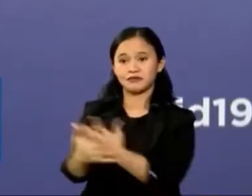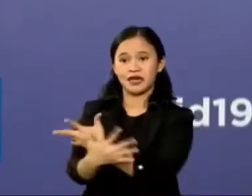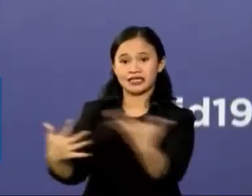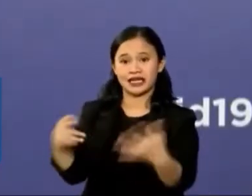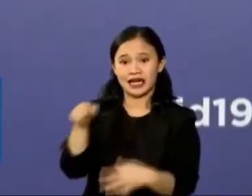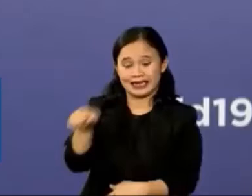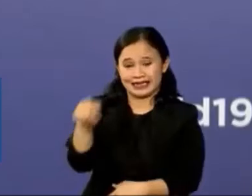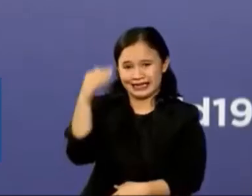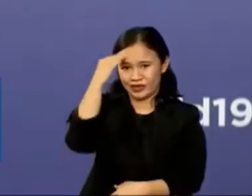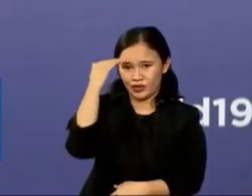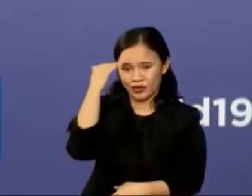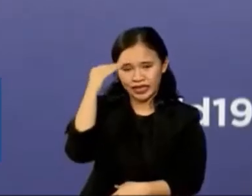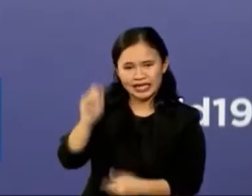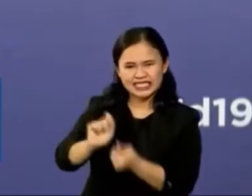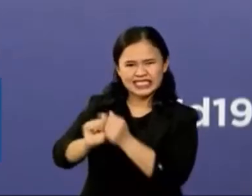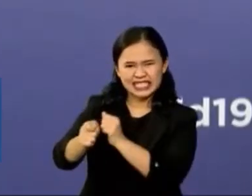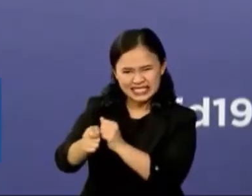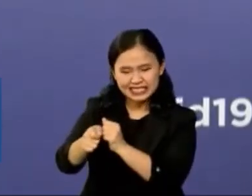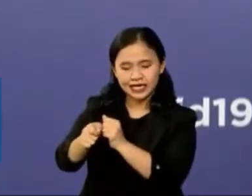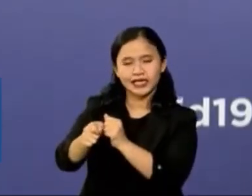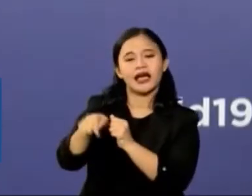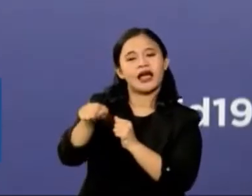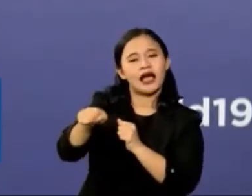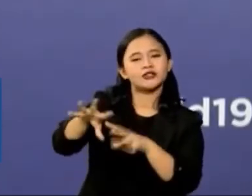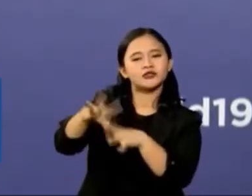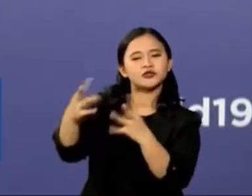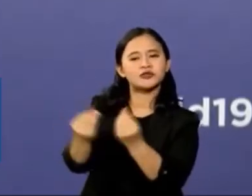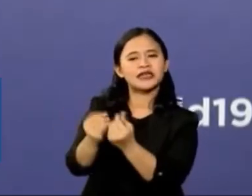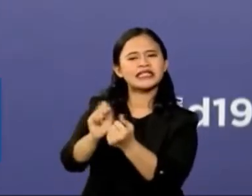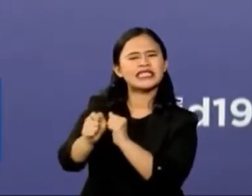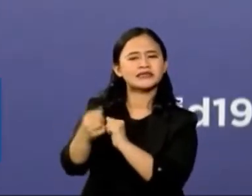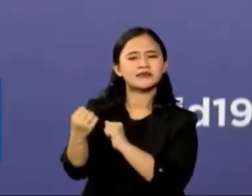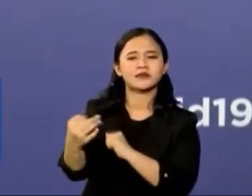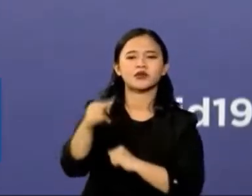dilakukan pemeriksaan, dilakukan tes adalah 20.810.